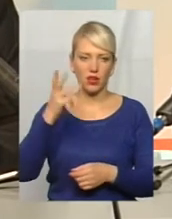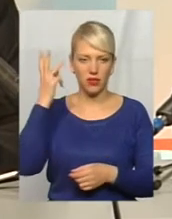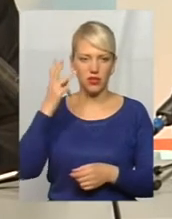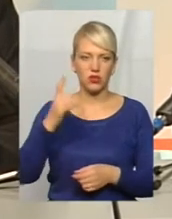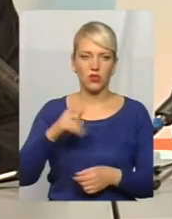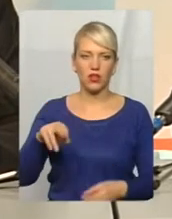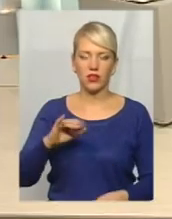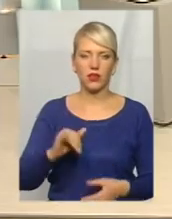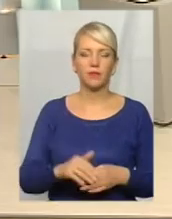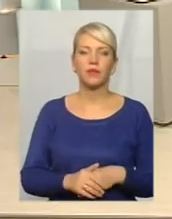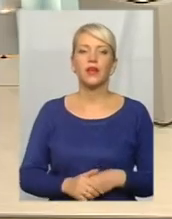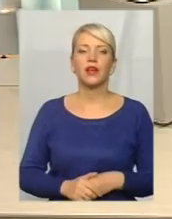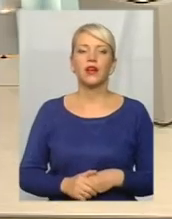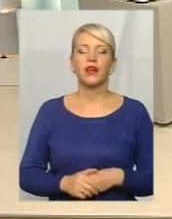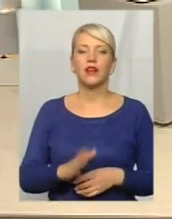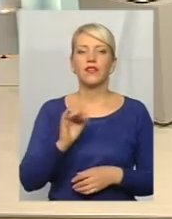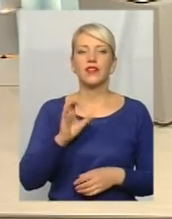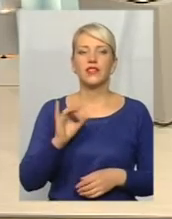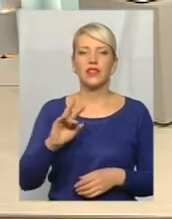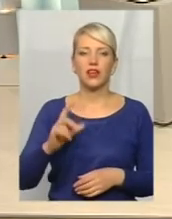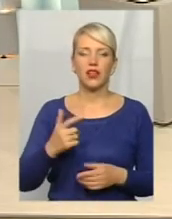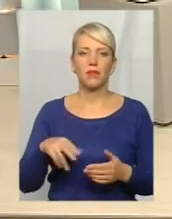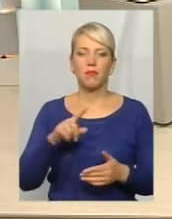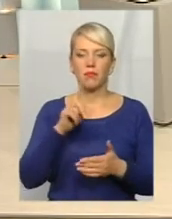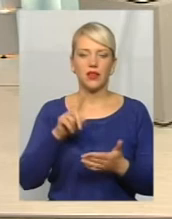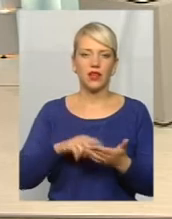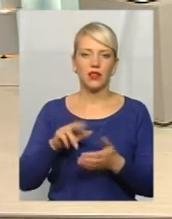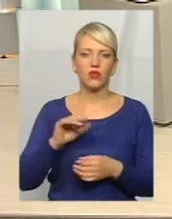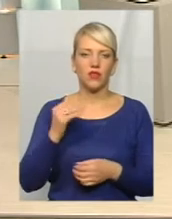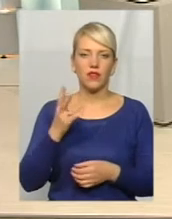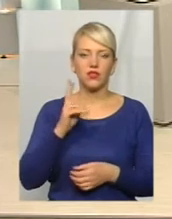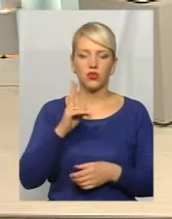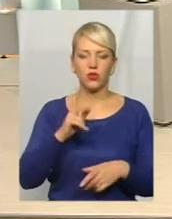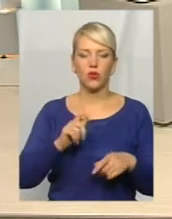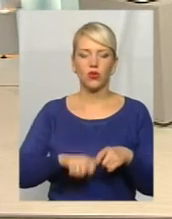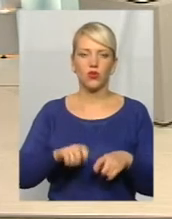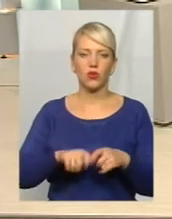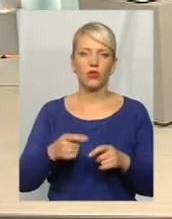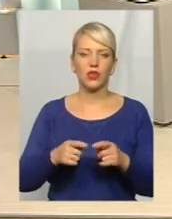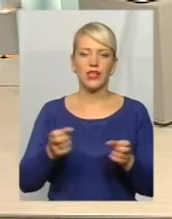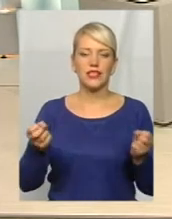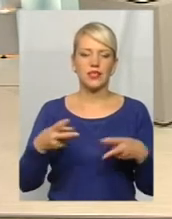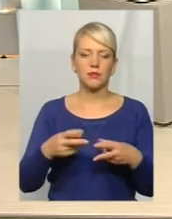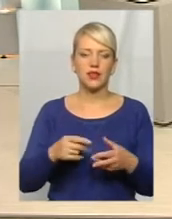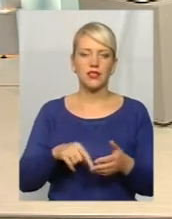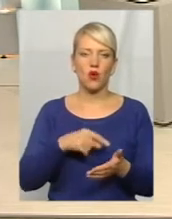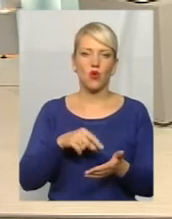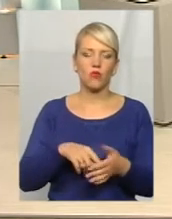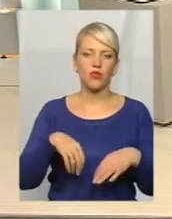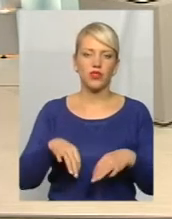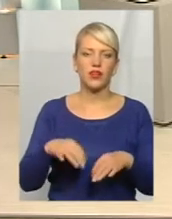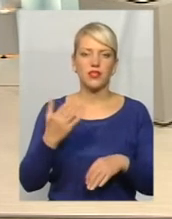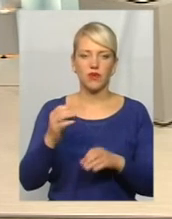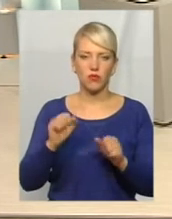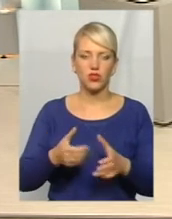гості. Власне, пане Василю, перше запитання до вас. Хто контролює той спецкомунтранс? Ви можете на них вплинути чи